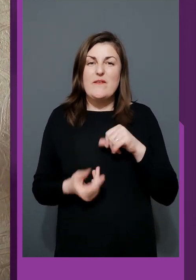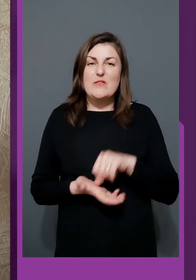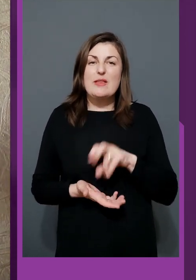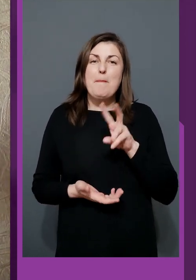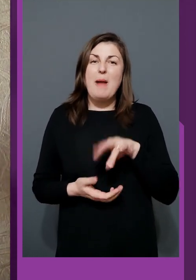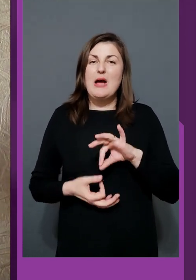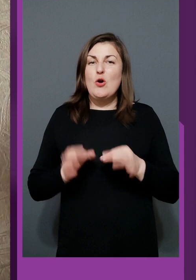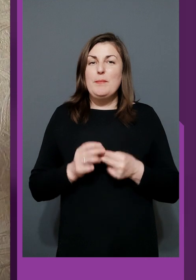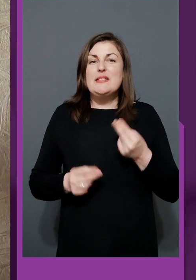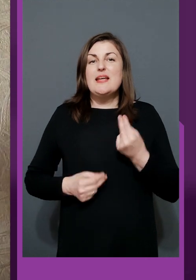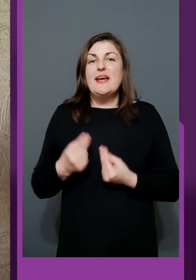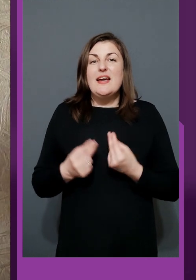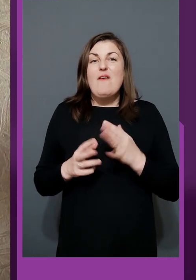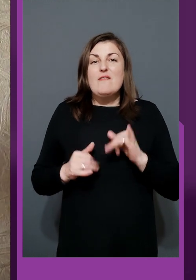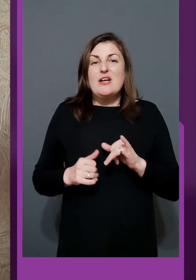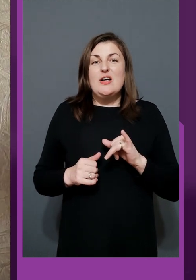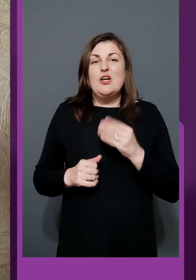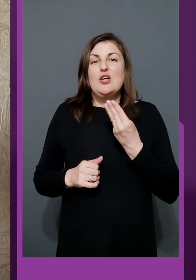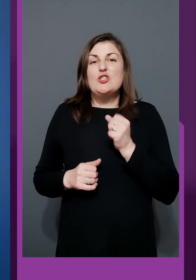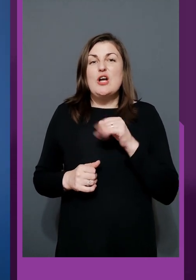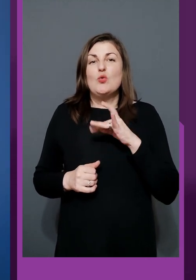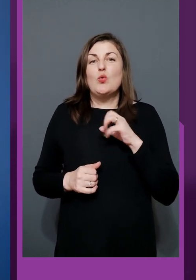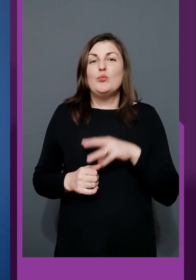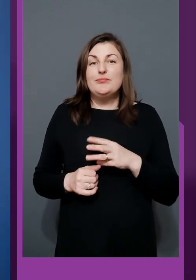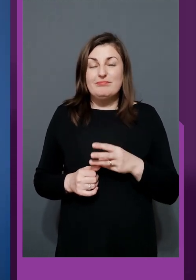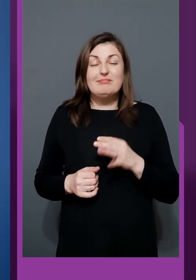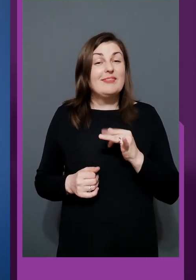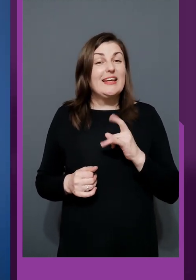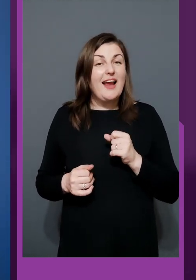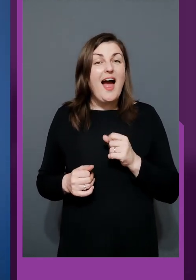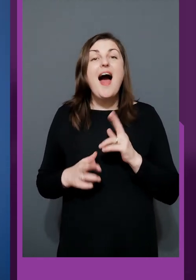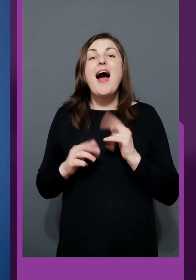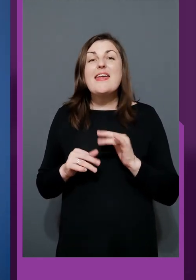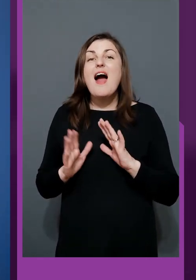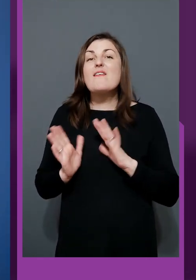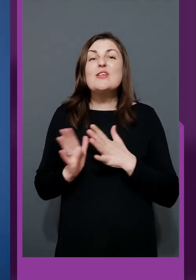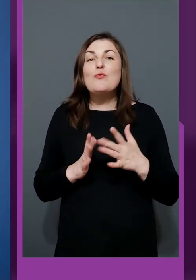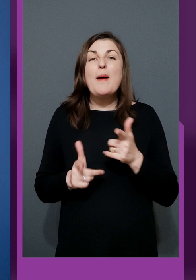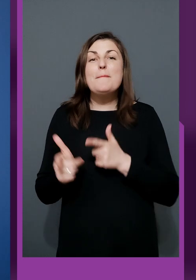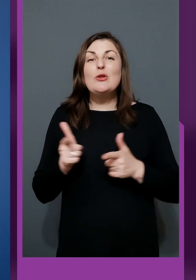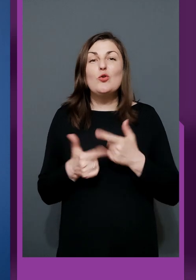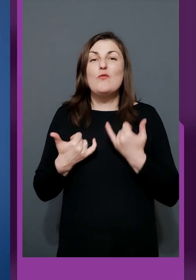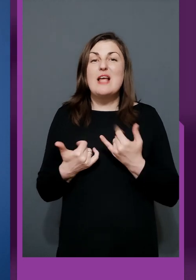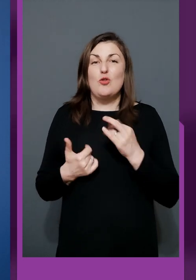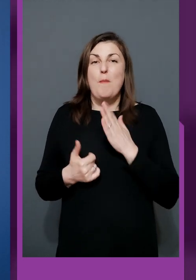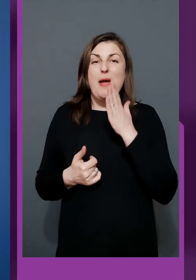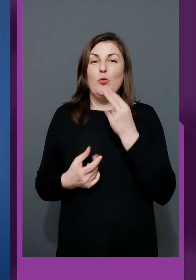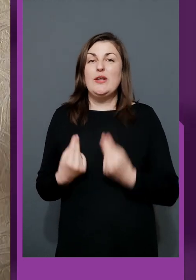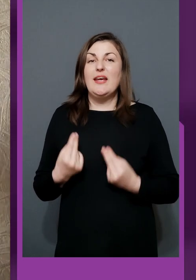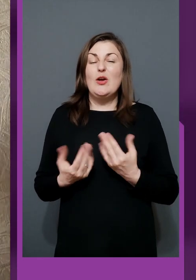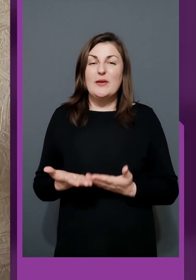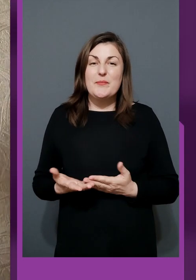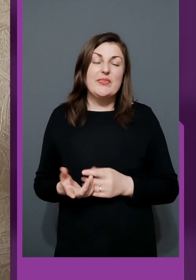виступу на Параолімпійських іграх у шатору ірочко а як саме відбувається підготовка зараз до майбутніх